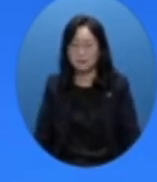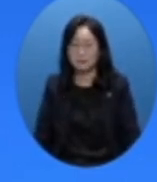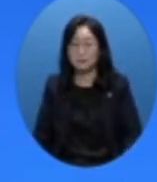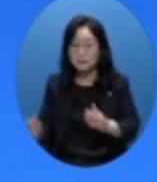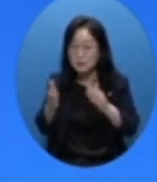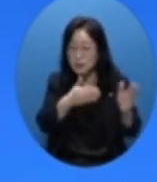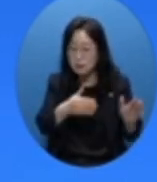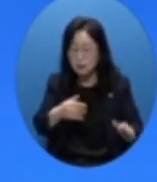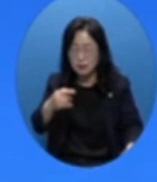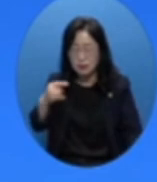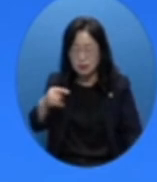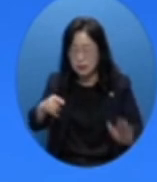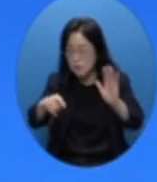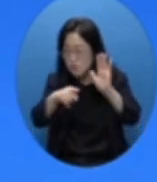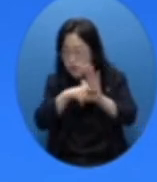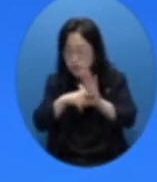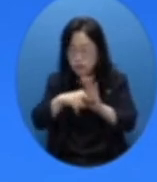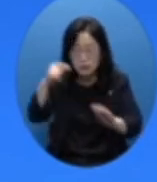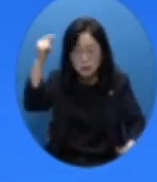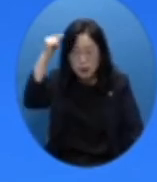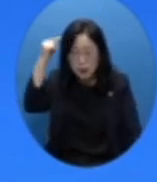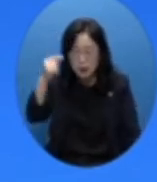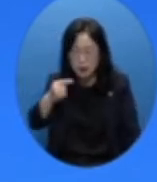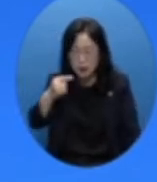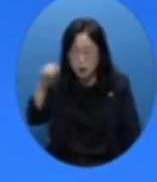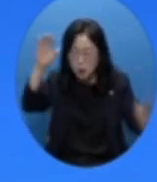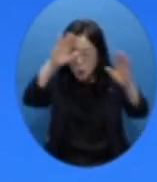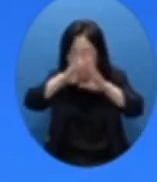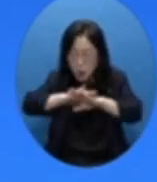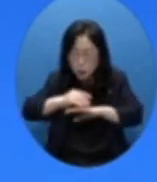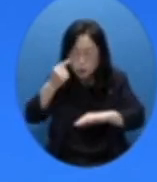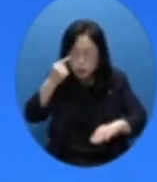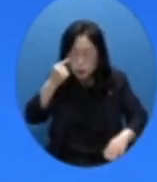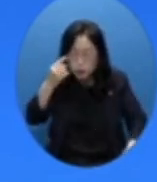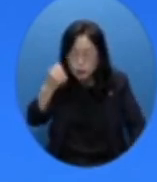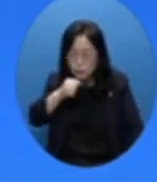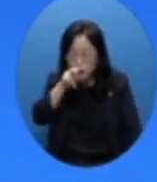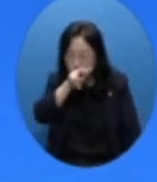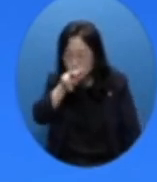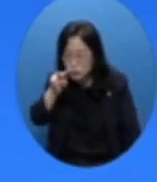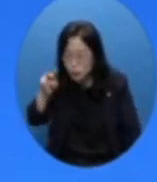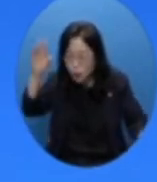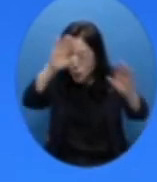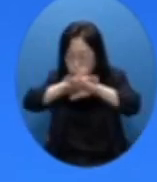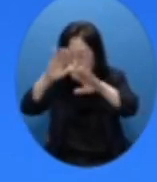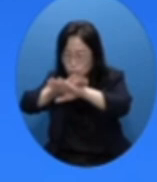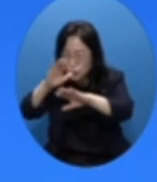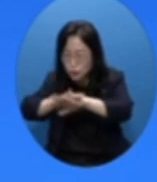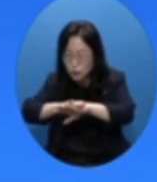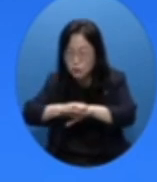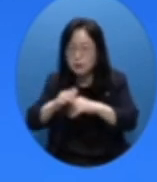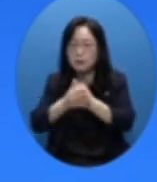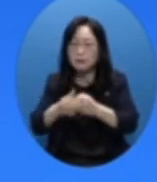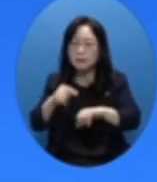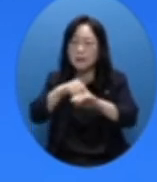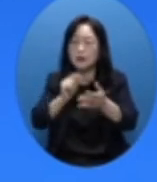부정적인 오래 갖고 어떻게 보고 사는 사람은 어둠 맘 면만 보고 사니까 마음이 우 라고